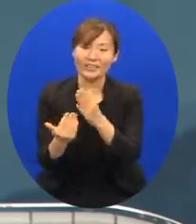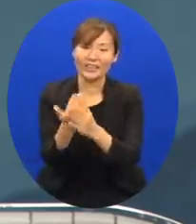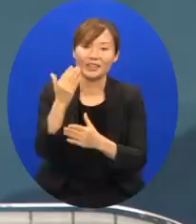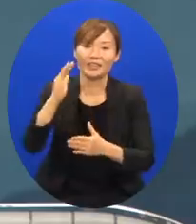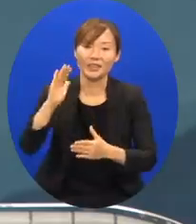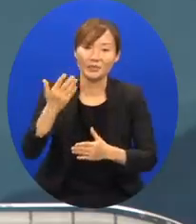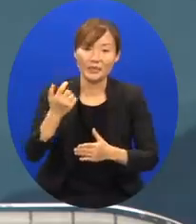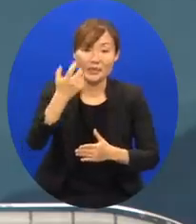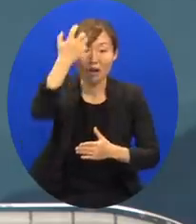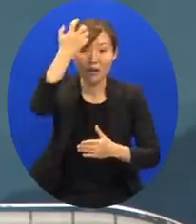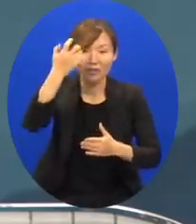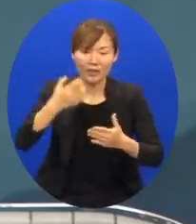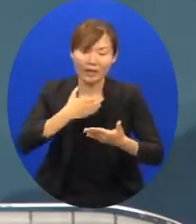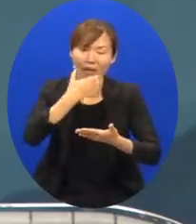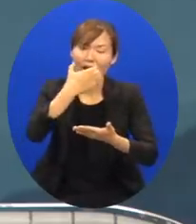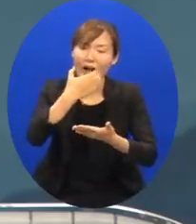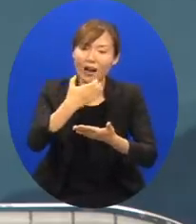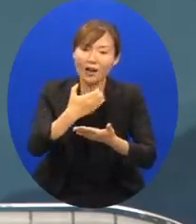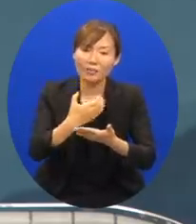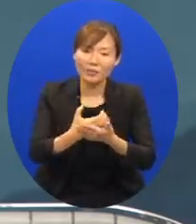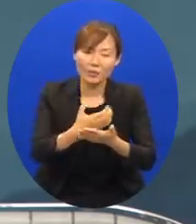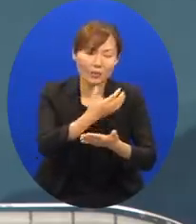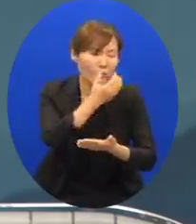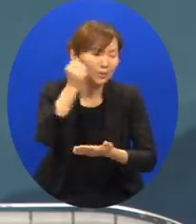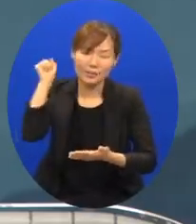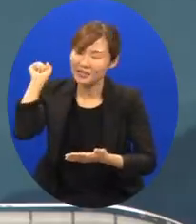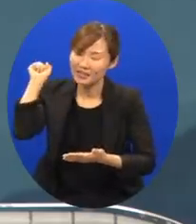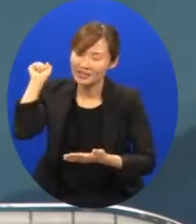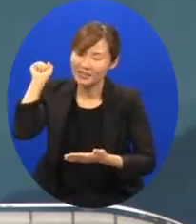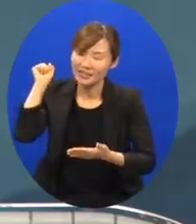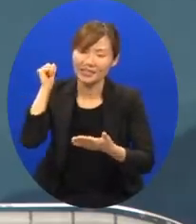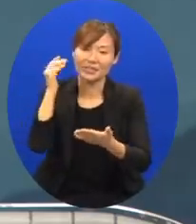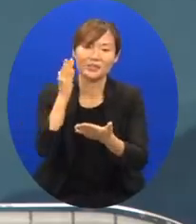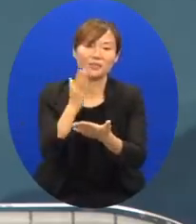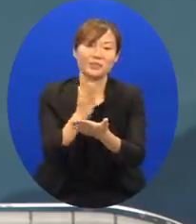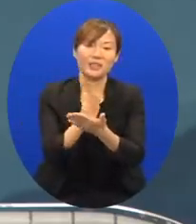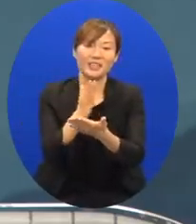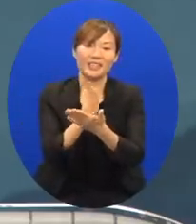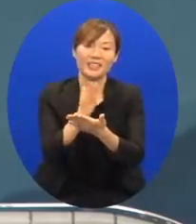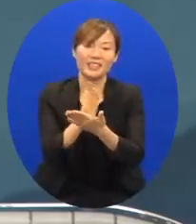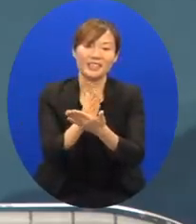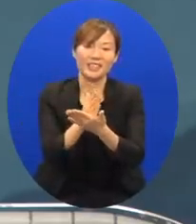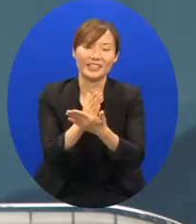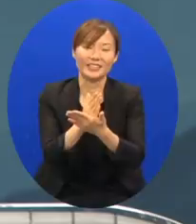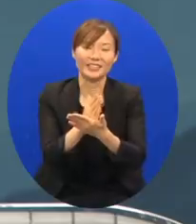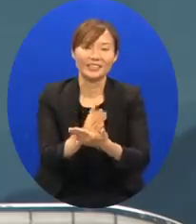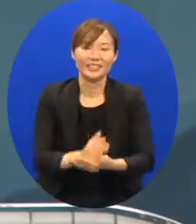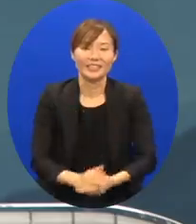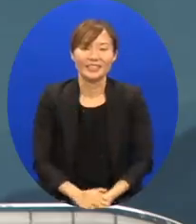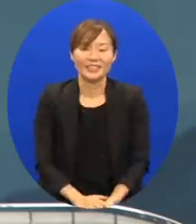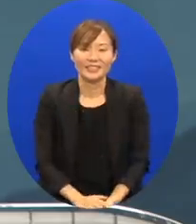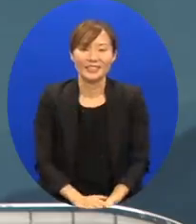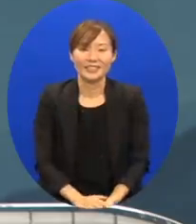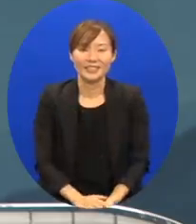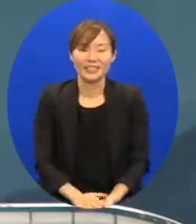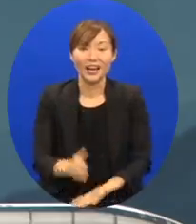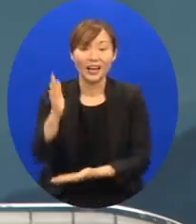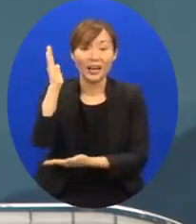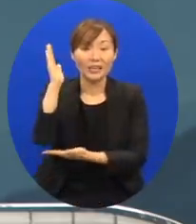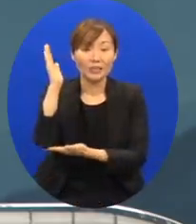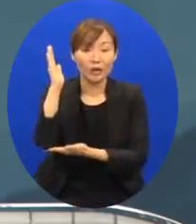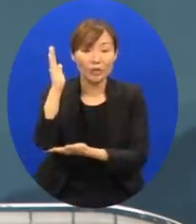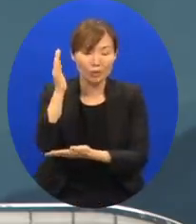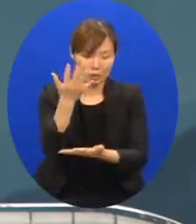감동을 계획대로 외면하고 무시하고 거역하지 않게 되기 바람 제가 설교 원고의